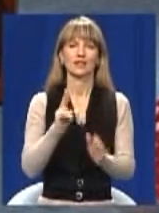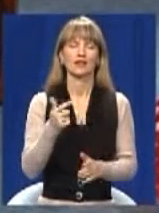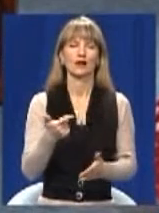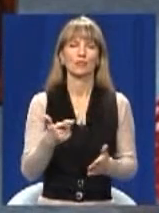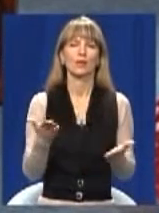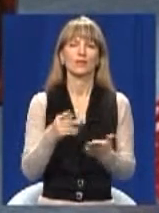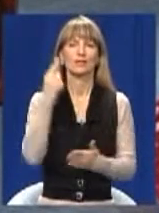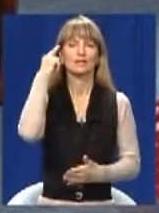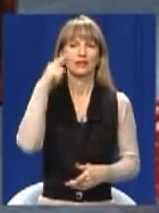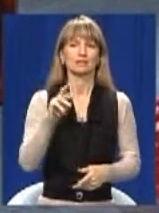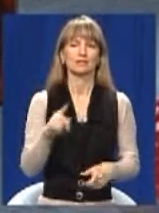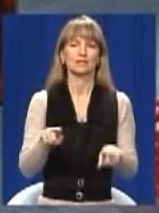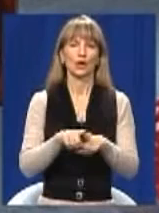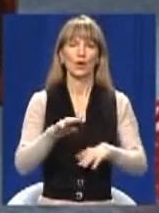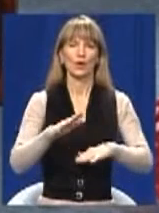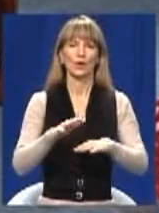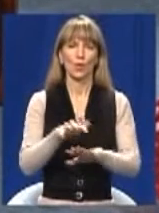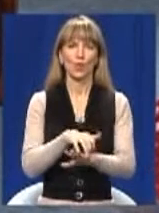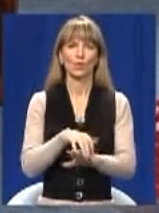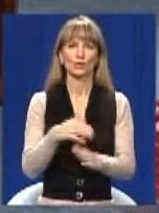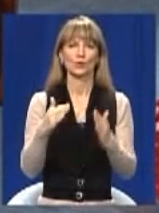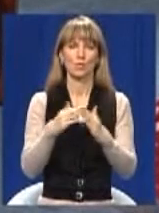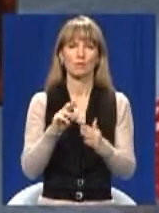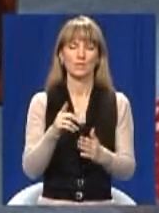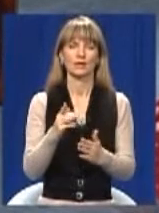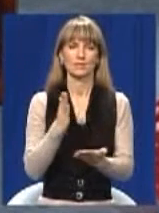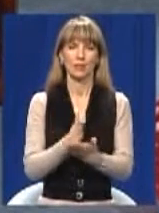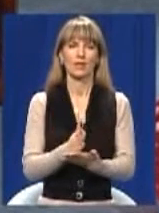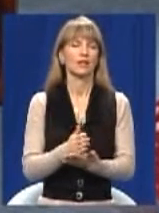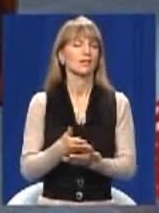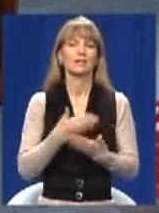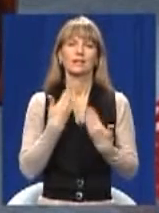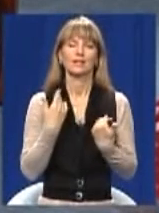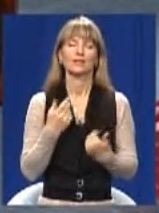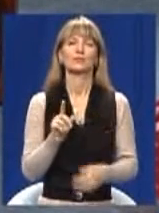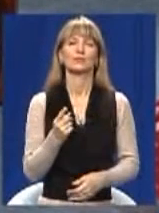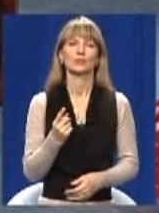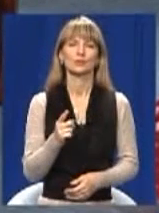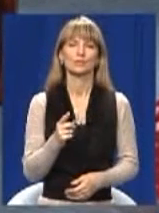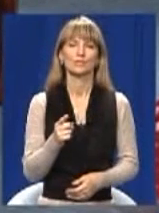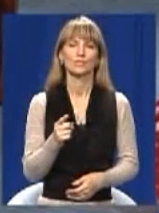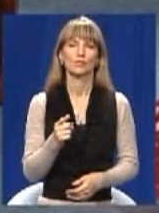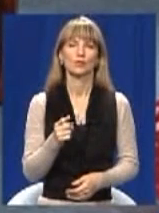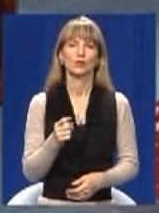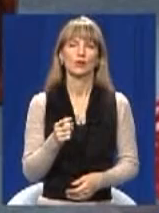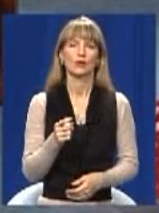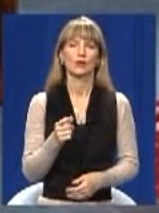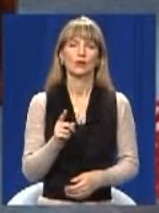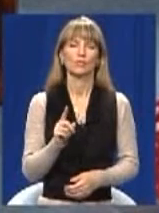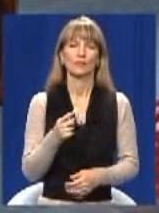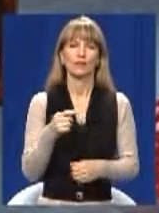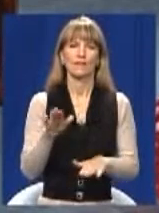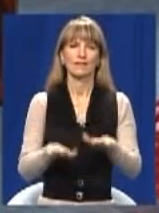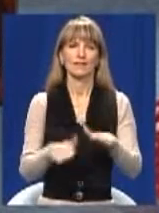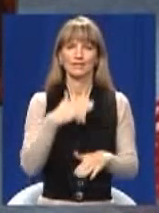думаєш, ти б таку кішку тримала вдома в себе? Ні. Чому? Тому що вона на 17